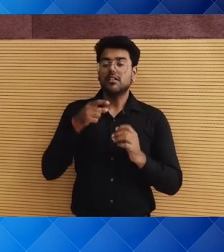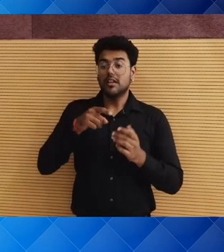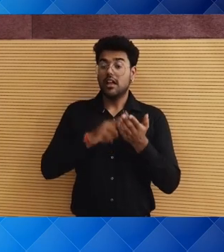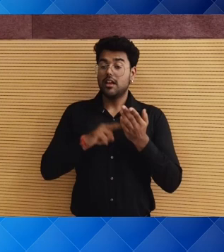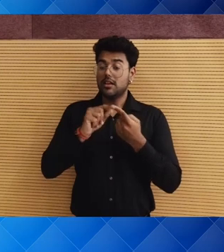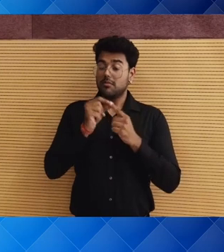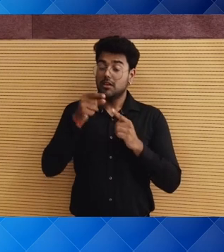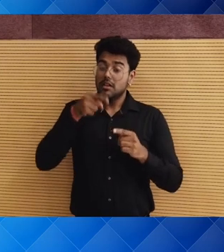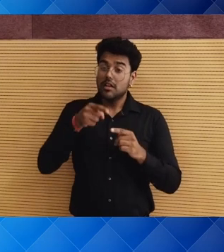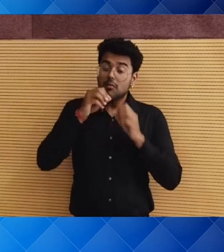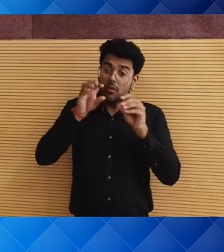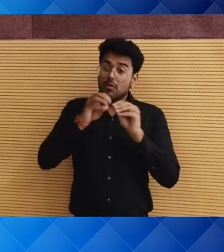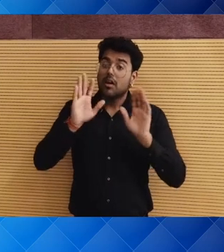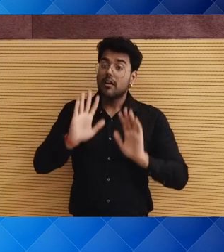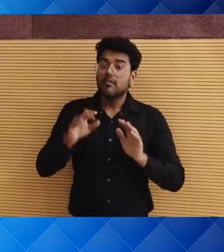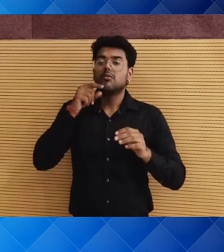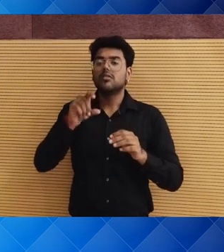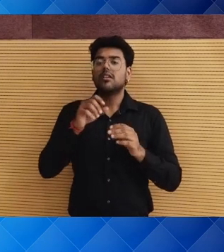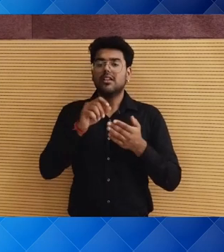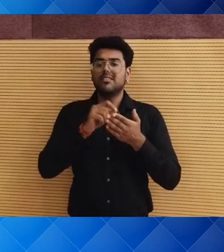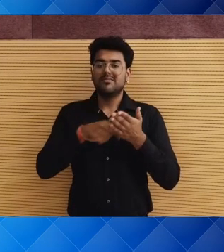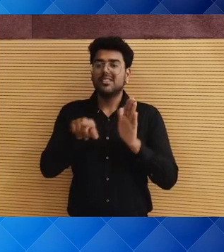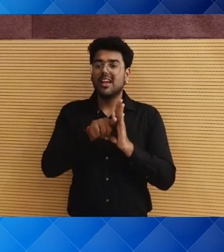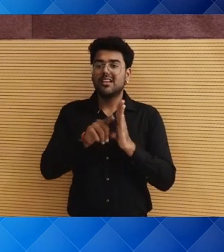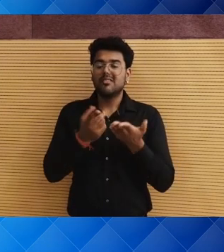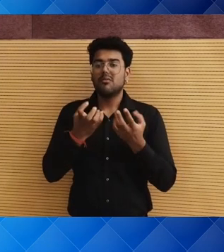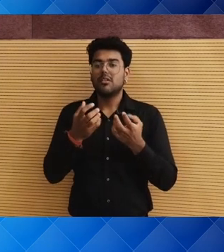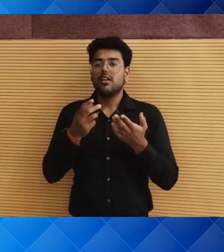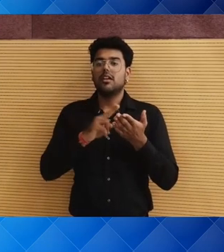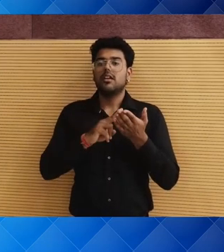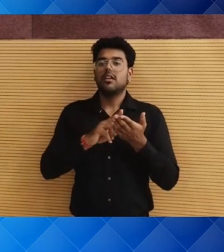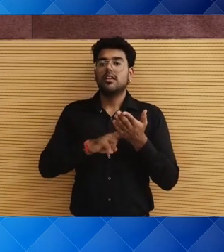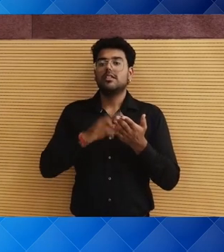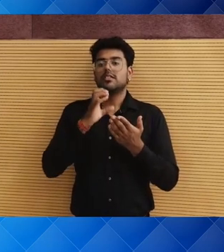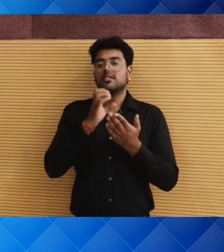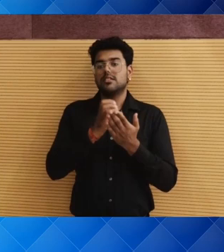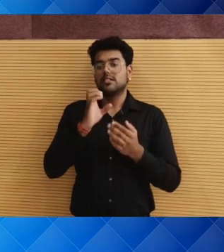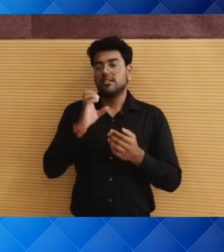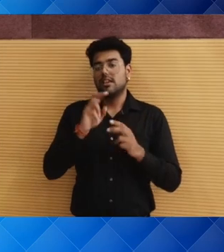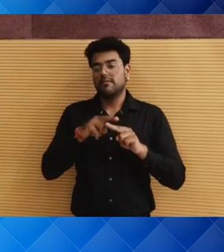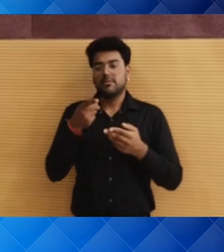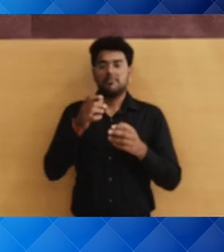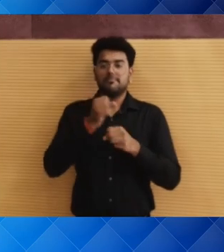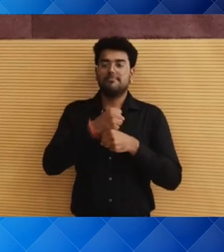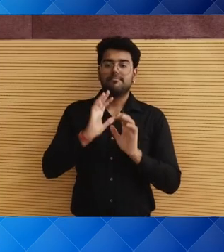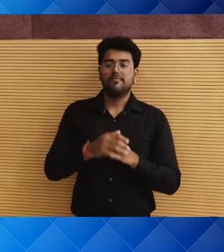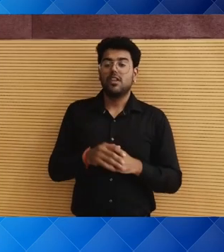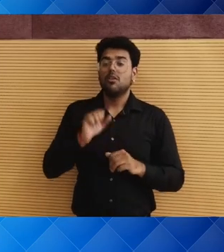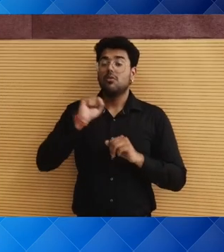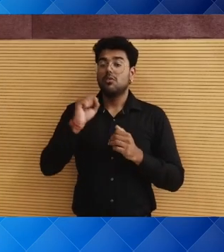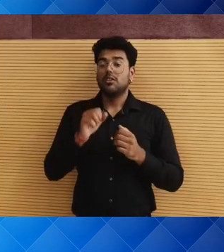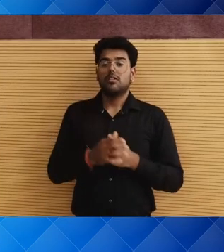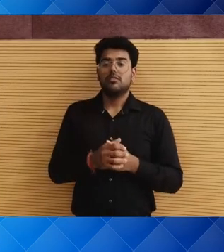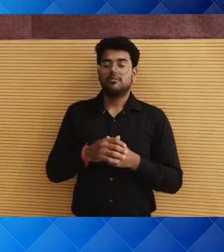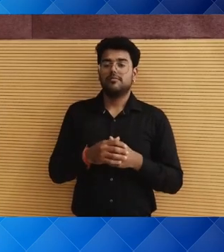उसको आने के लिए जो हमें मुख्य दस्तावेज चाहिए था वो NCF के रूप में, फाउंडेशन स्टेज के रूप में तैयार हुआ है। उनके मार्गदर्शन के